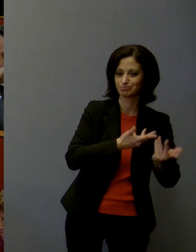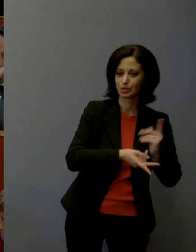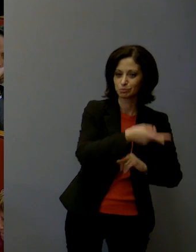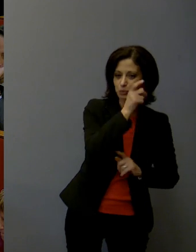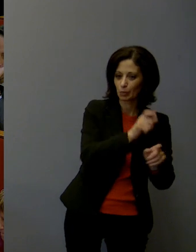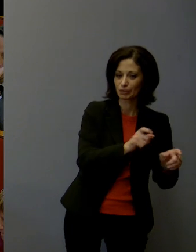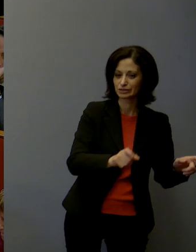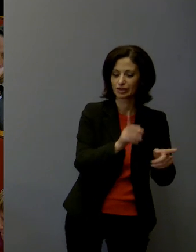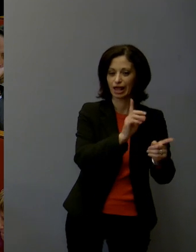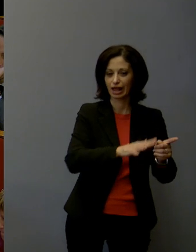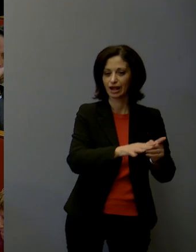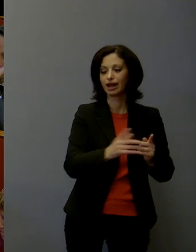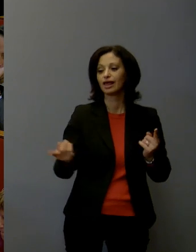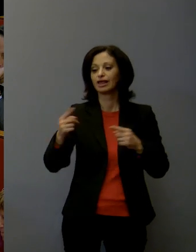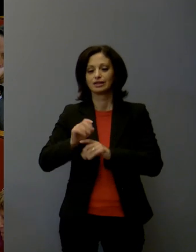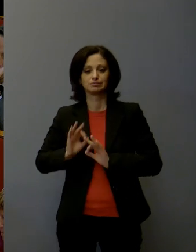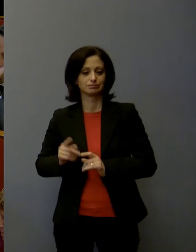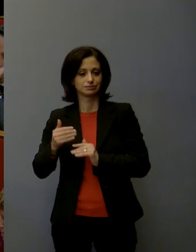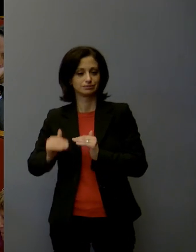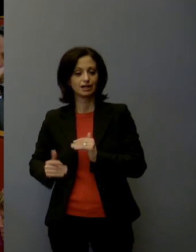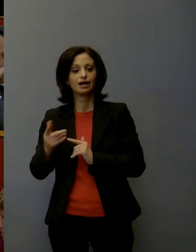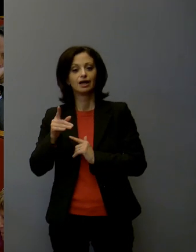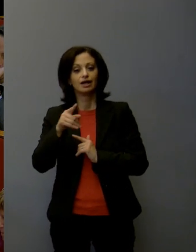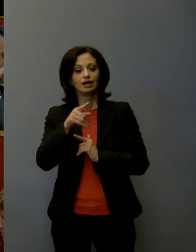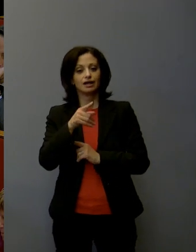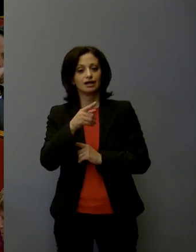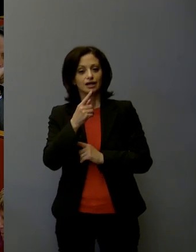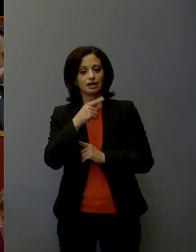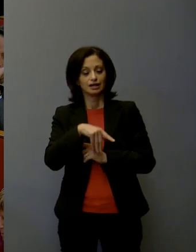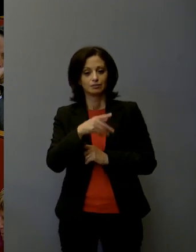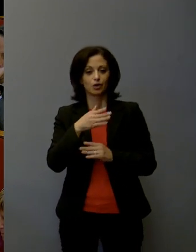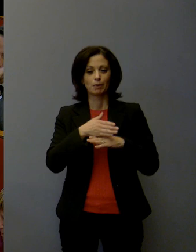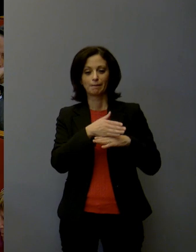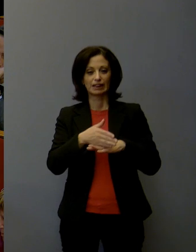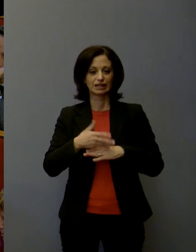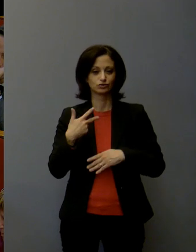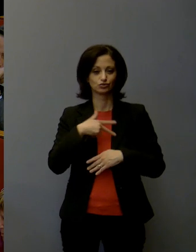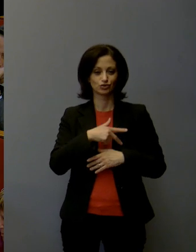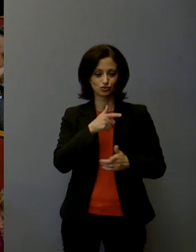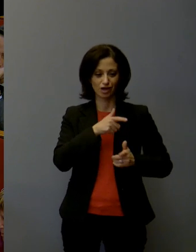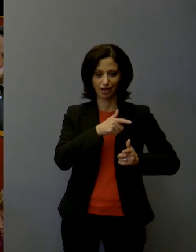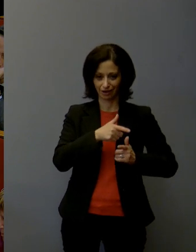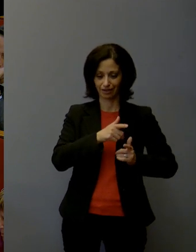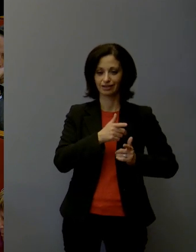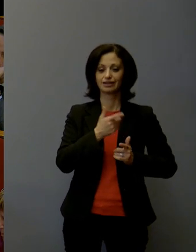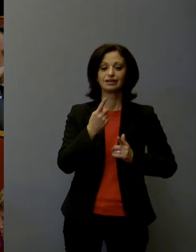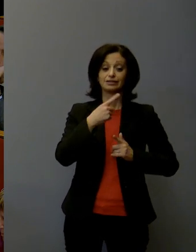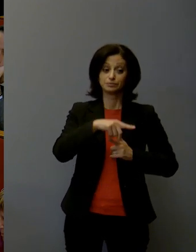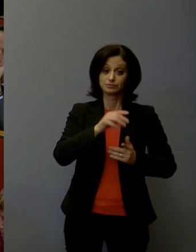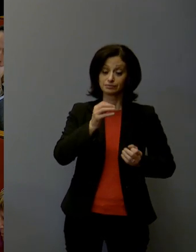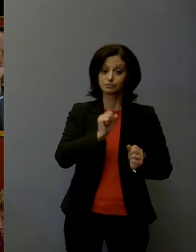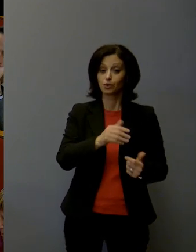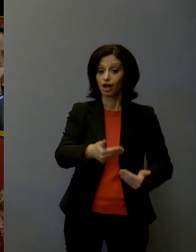la sua la funzione sociale Comunque è una formazione su sulla mediazione sociale può in qualche maniera servire